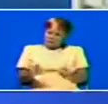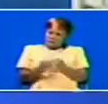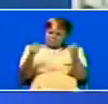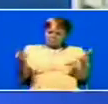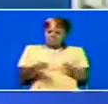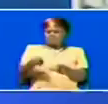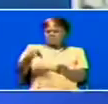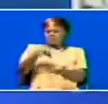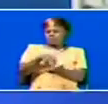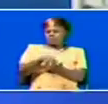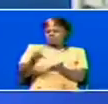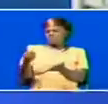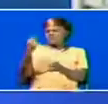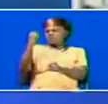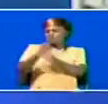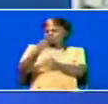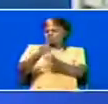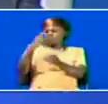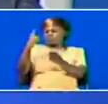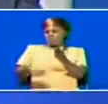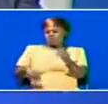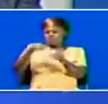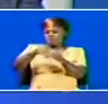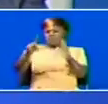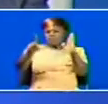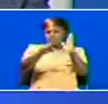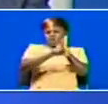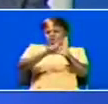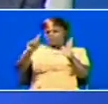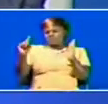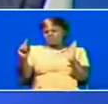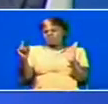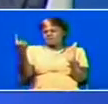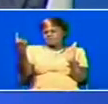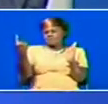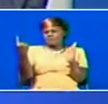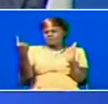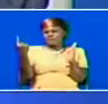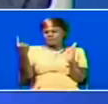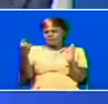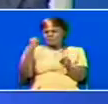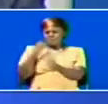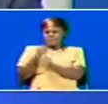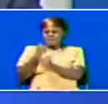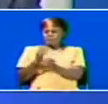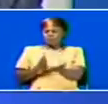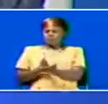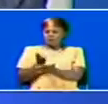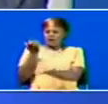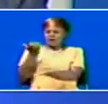cha kwanza kufanya yeye ni nini kisheria? Nadhani kitu cha kwanza kwanza ni kuhakikisha kwamba